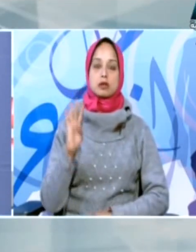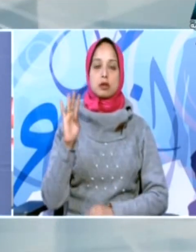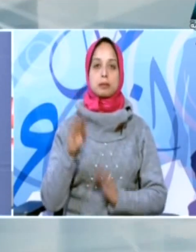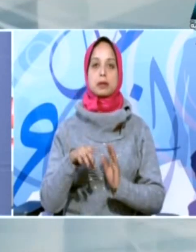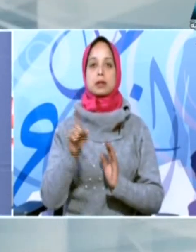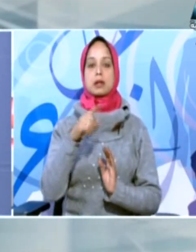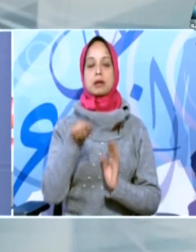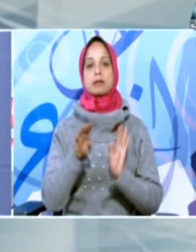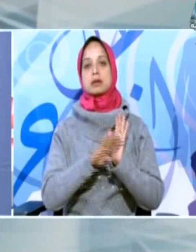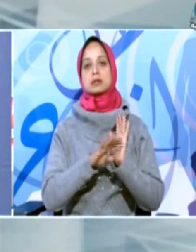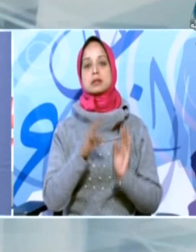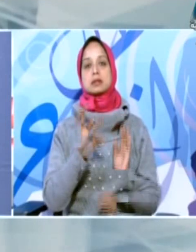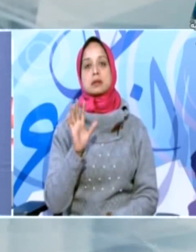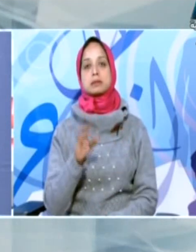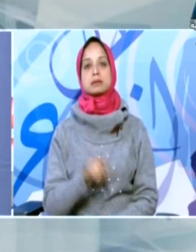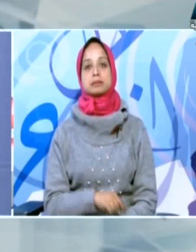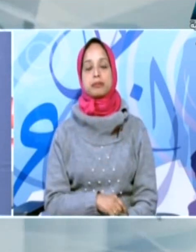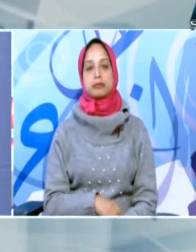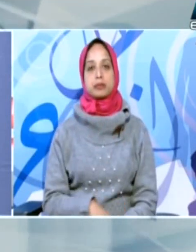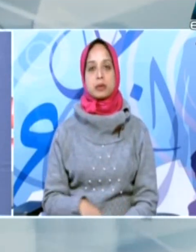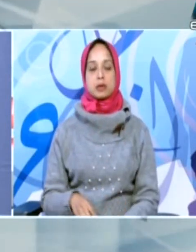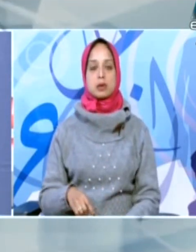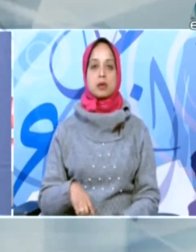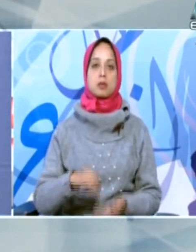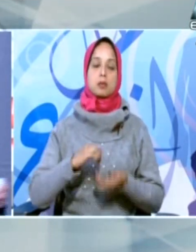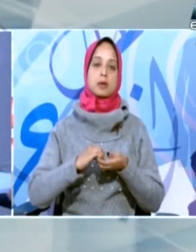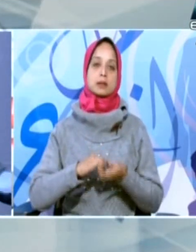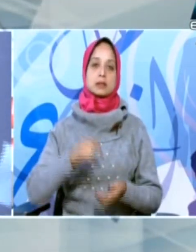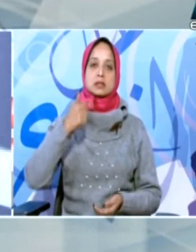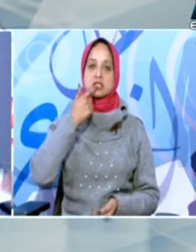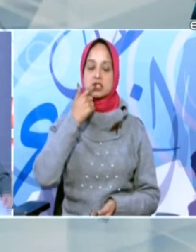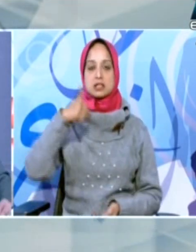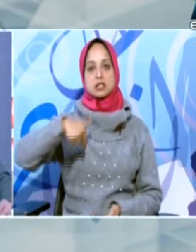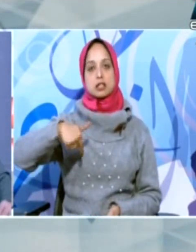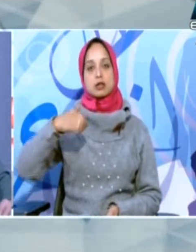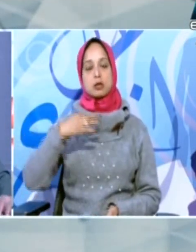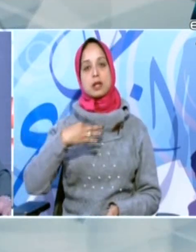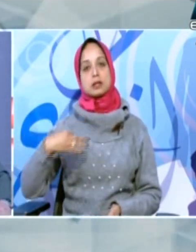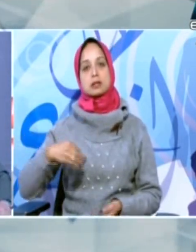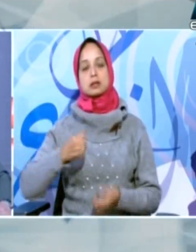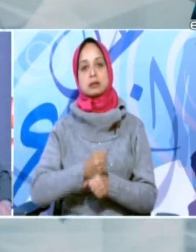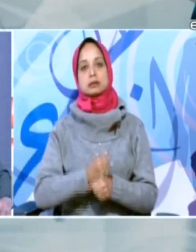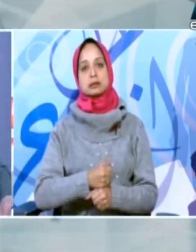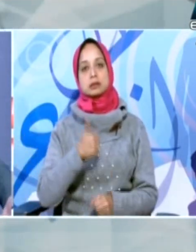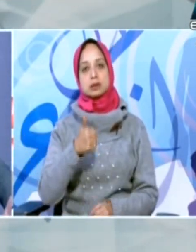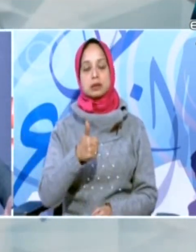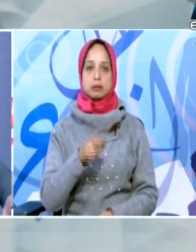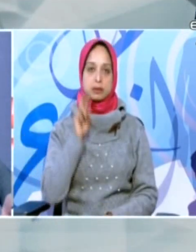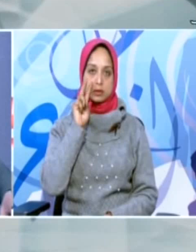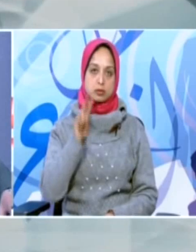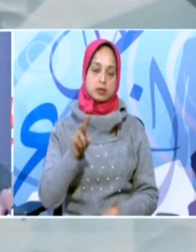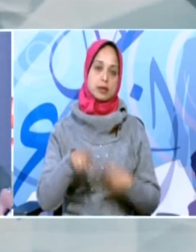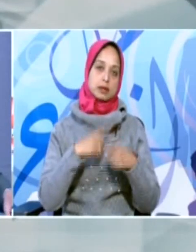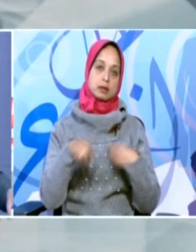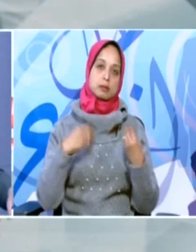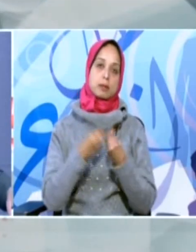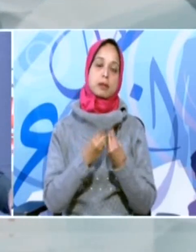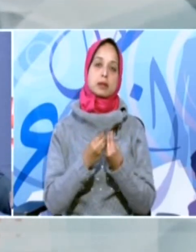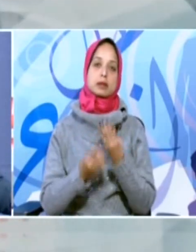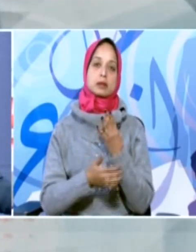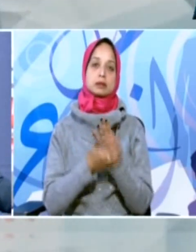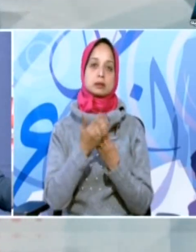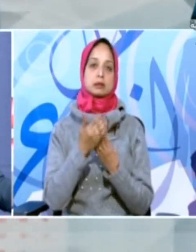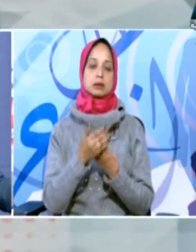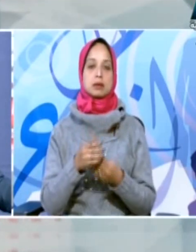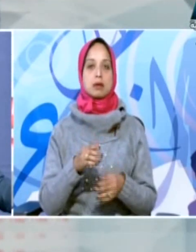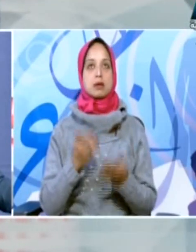بالنا نقدر نقول ان معاهده 36 عملت لي ايه؟ بعض الايه؟ المزايا. خلي بالنا. طيب هنبدا نتكلم بقى في حاجه جديده، ويا ريت